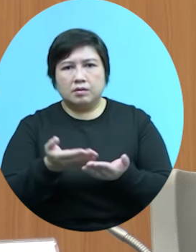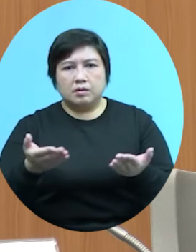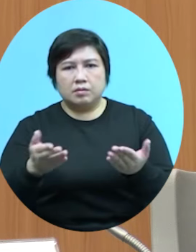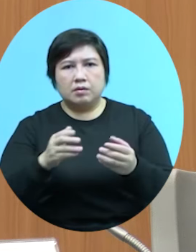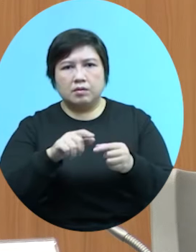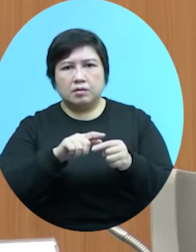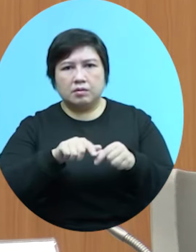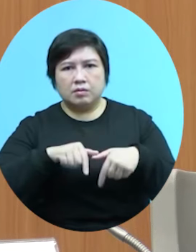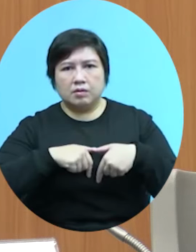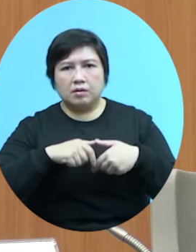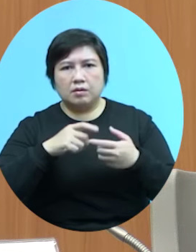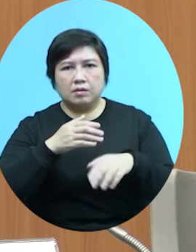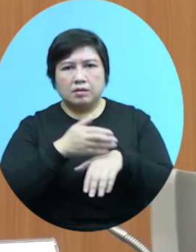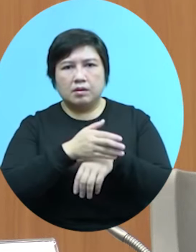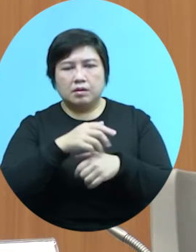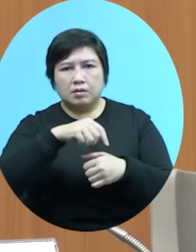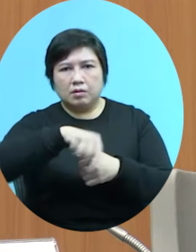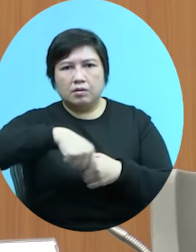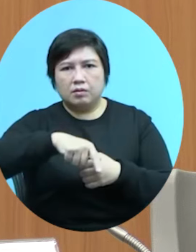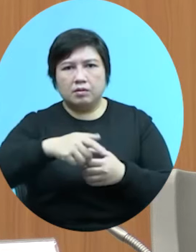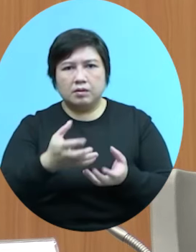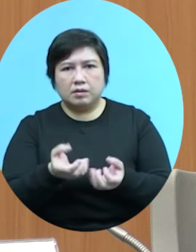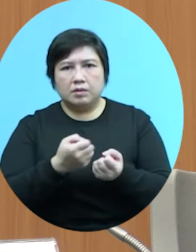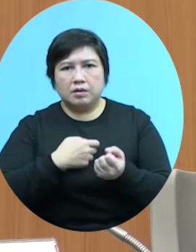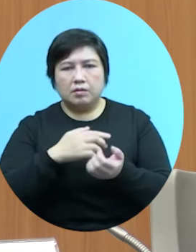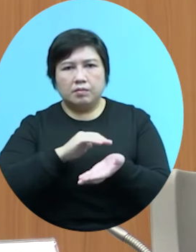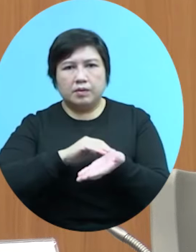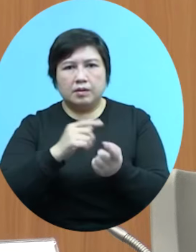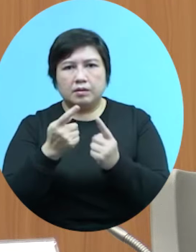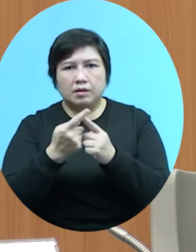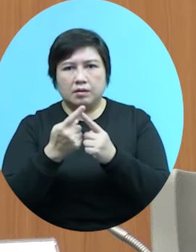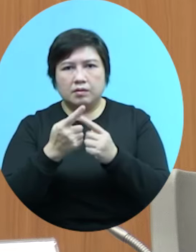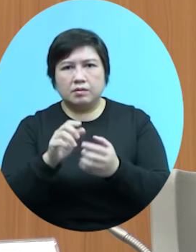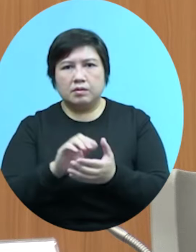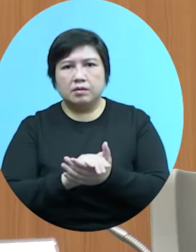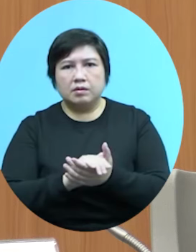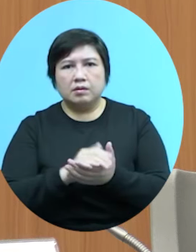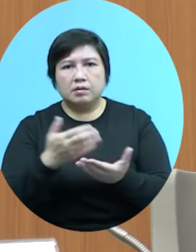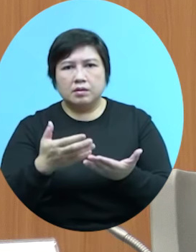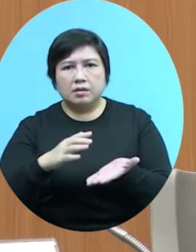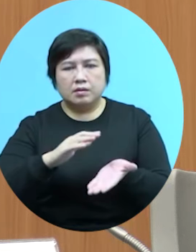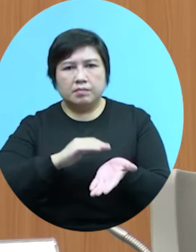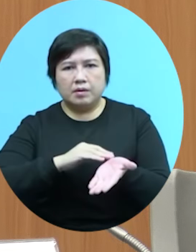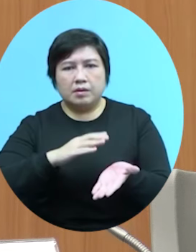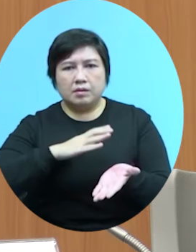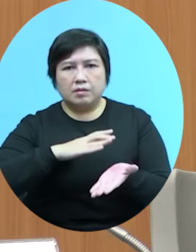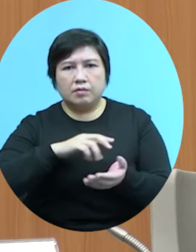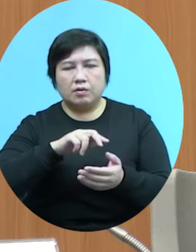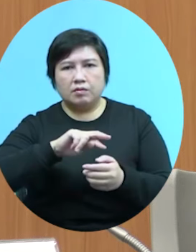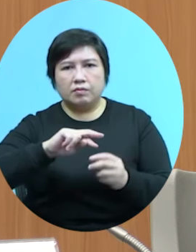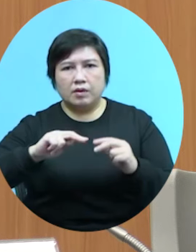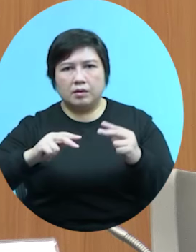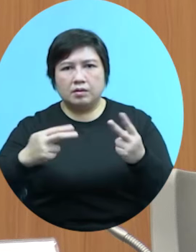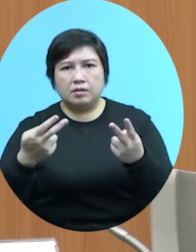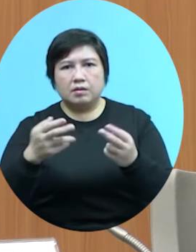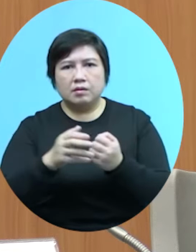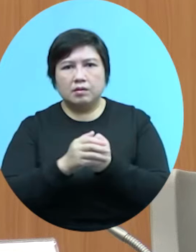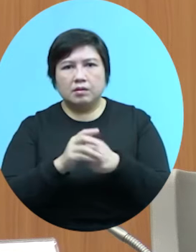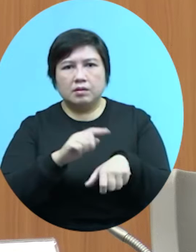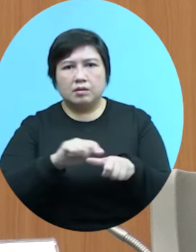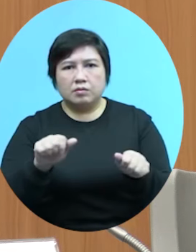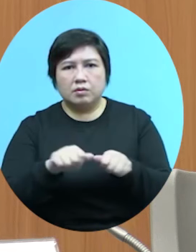館的社區治療設施來接收病人按照目前的疫情趨勢我們估計在